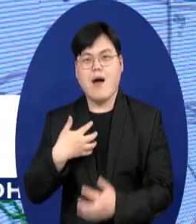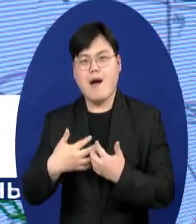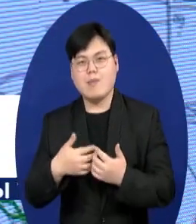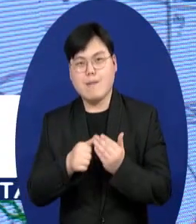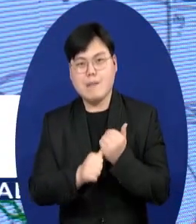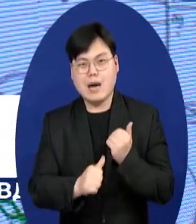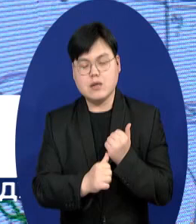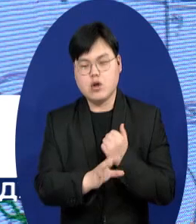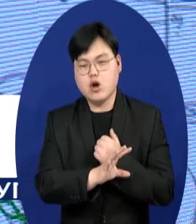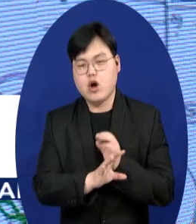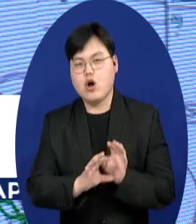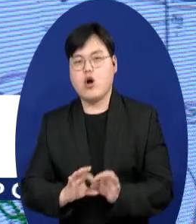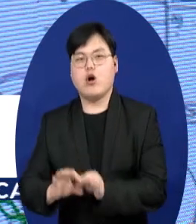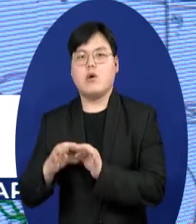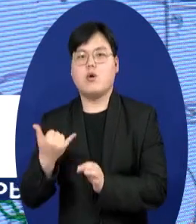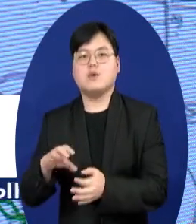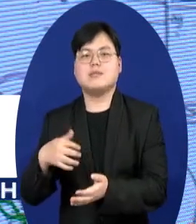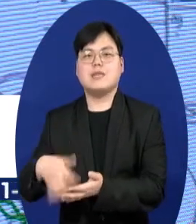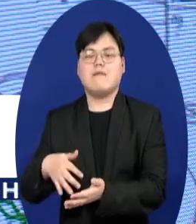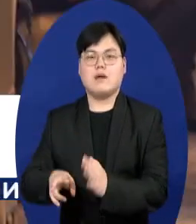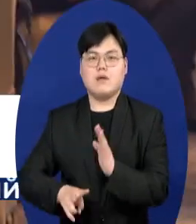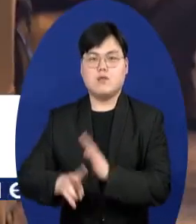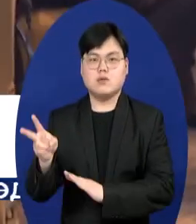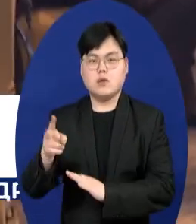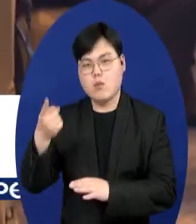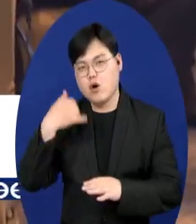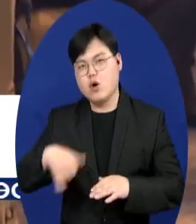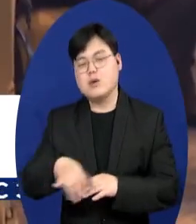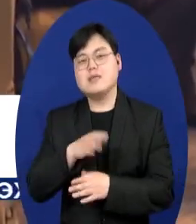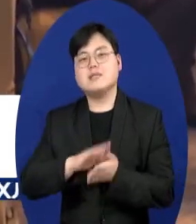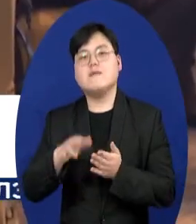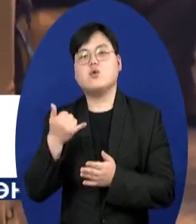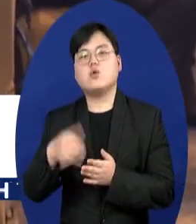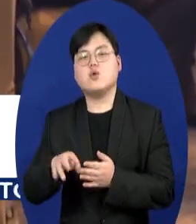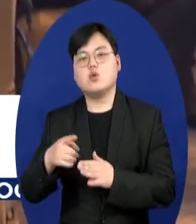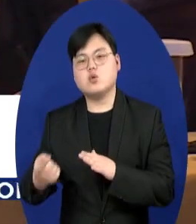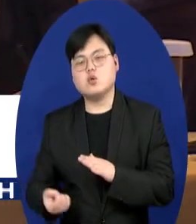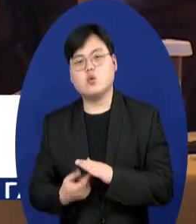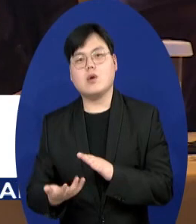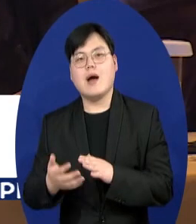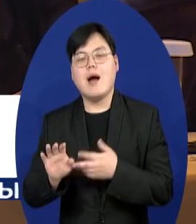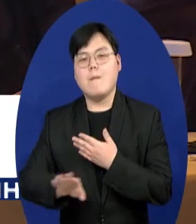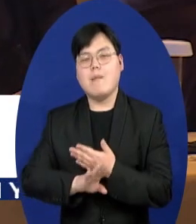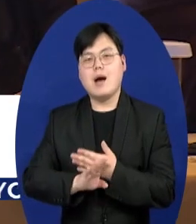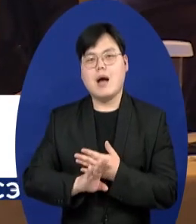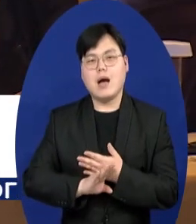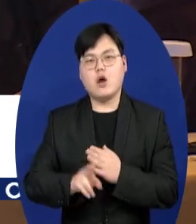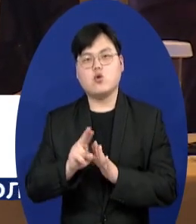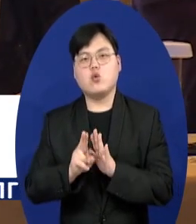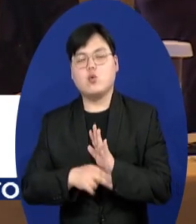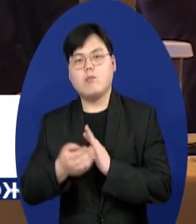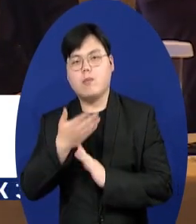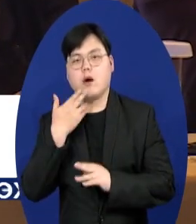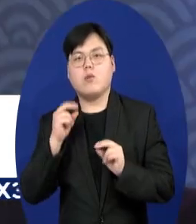дохио гэж мэрэгжлийн байгууллагаас дүгнэж байна. Мөн нийслэлчүүдийн унтны цэвэр усны их ус өрийн хамгаалалтын дэглэм зурчигдж эхэлсэн